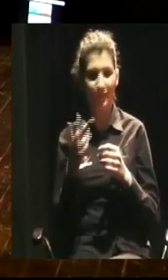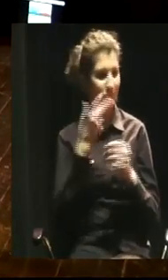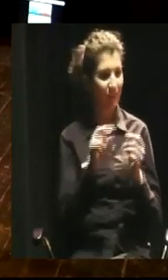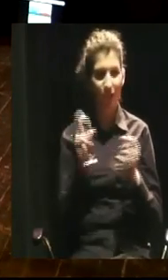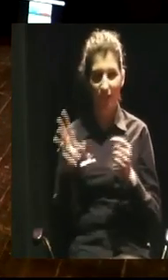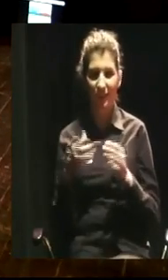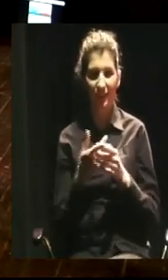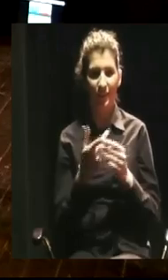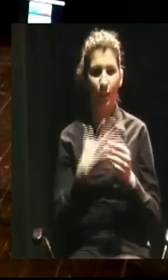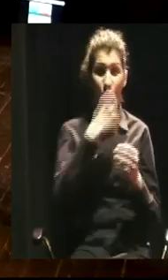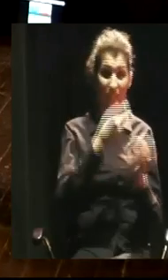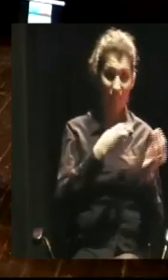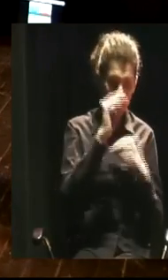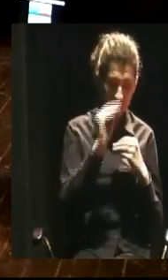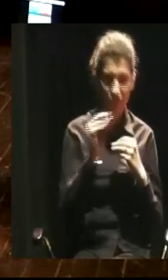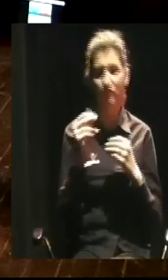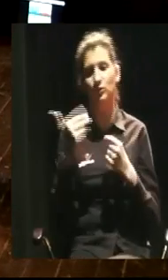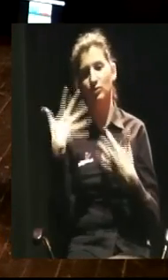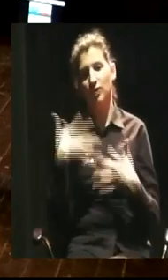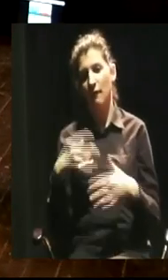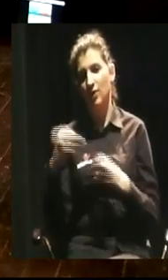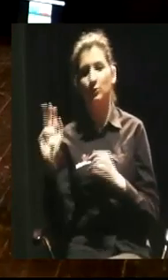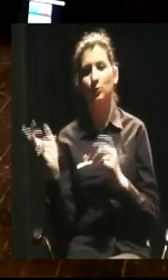Jest większe czy mniejsze? No i jeśli...